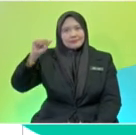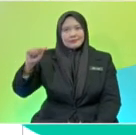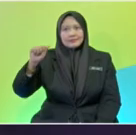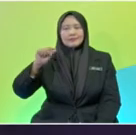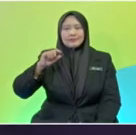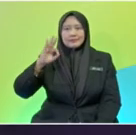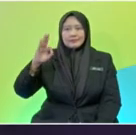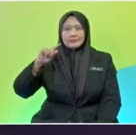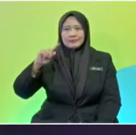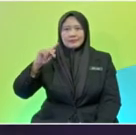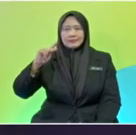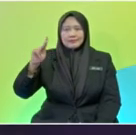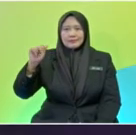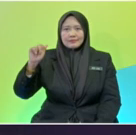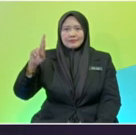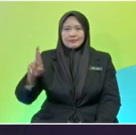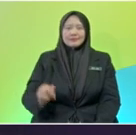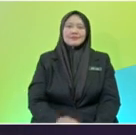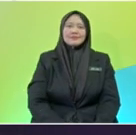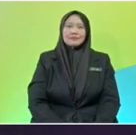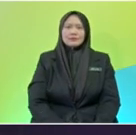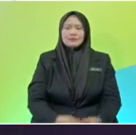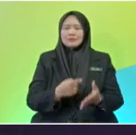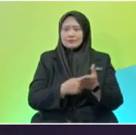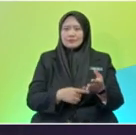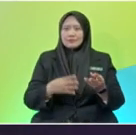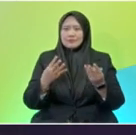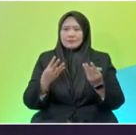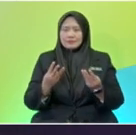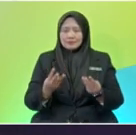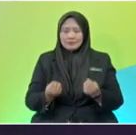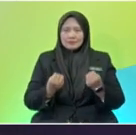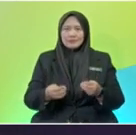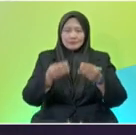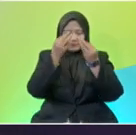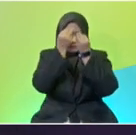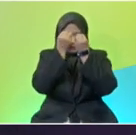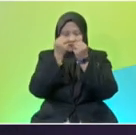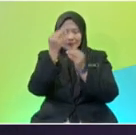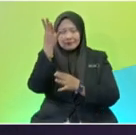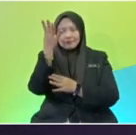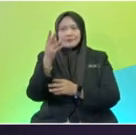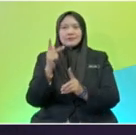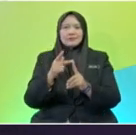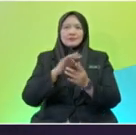Hari ini aku yang saya gunakan dalam kelas kita apa adik saya dan juga murid-murid semua